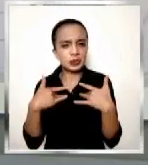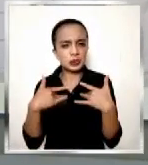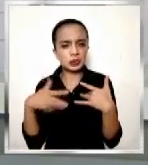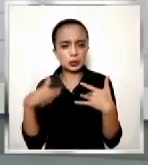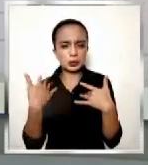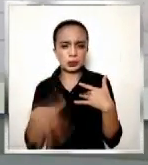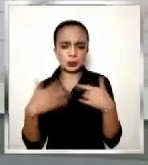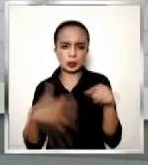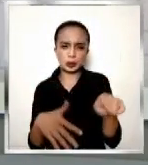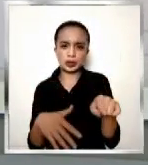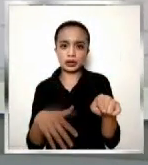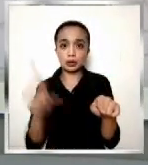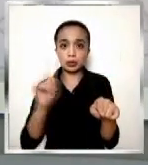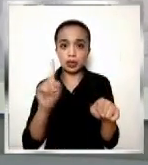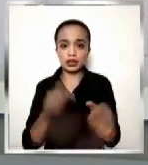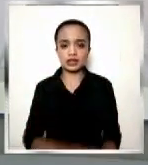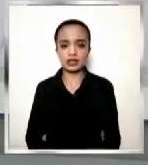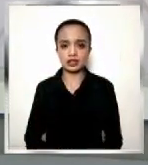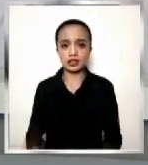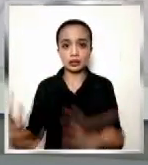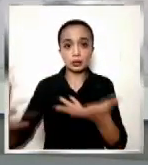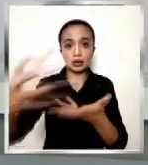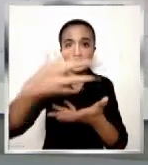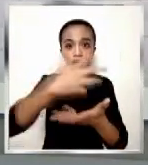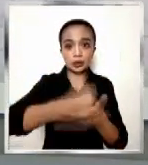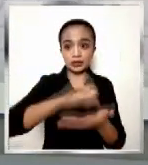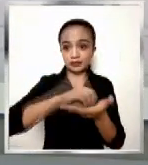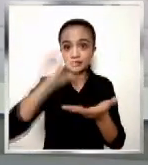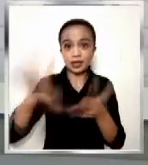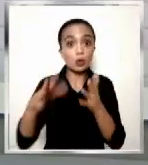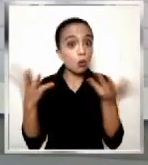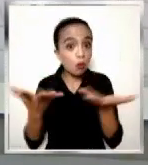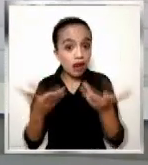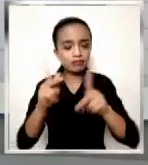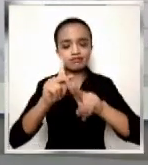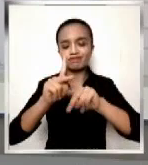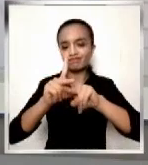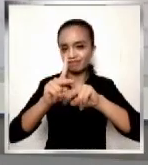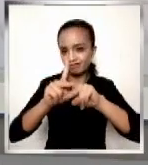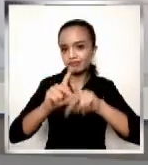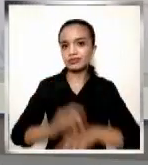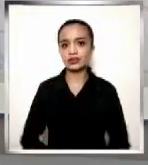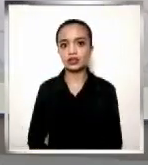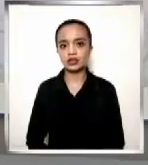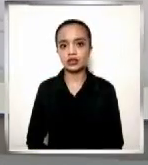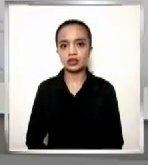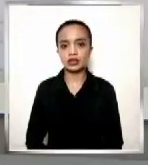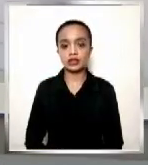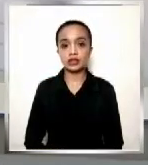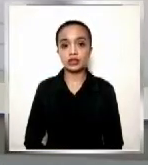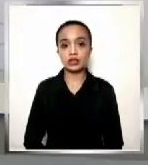isang kolektor ng basura sa Pangasinan. Sa halip na ibulsa ang halos